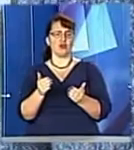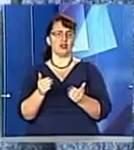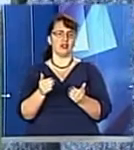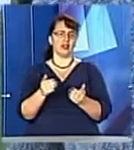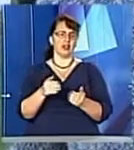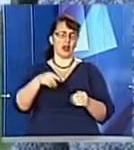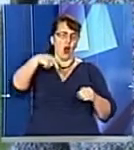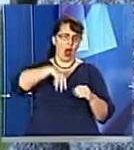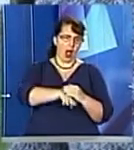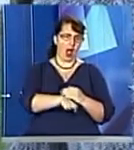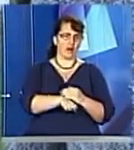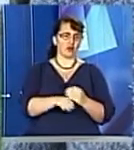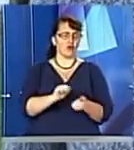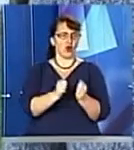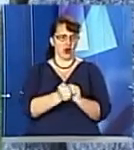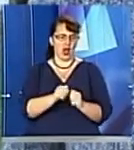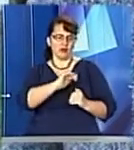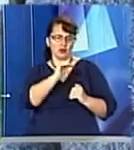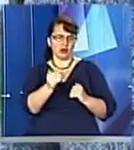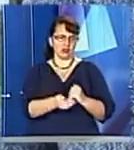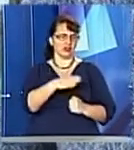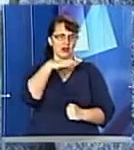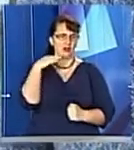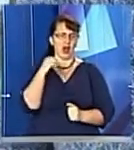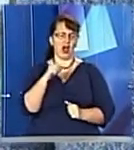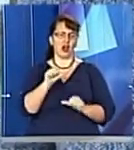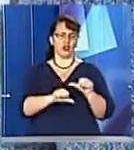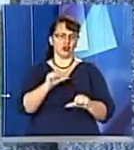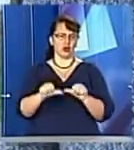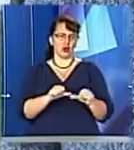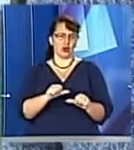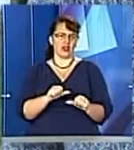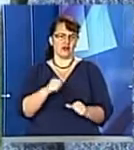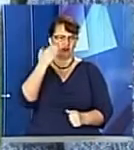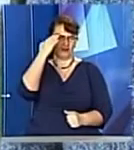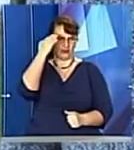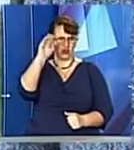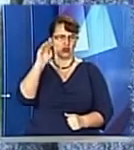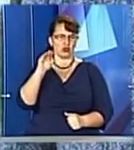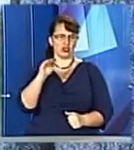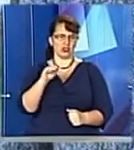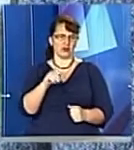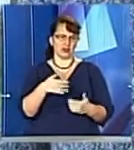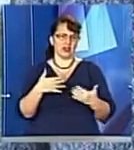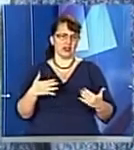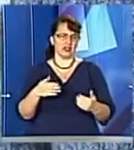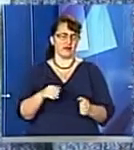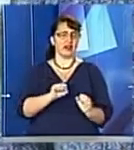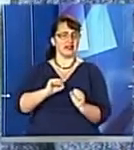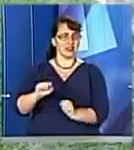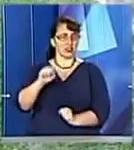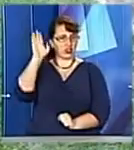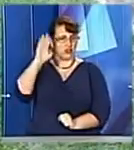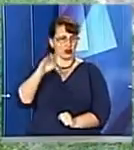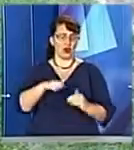реставрація цоколю, бо камінь тут покритий багато років невластивими матеріалами, його треба розчистити, гідроізоляція і впорядкування